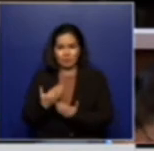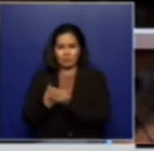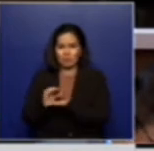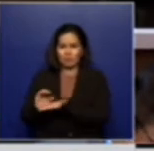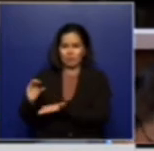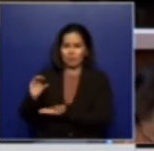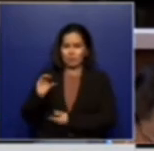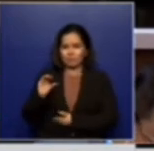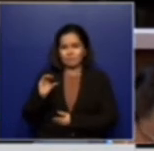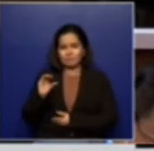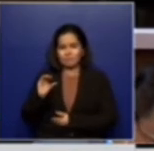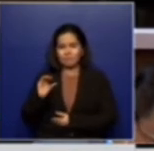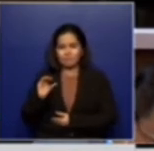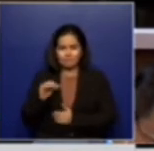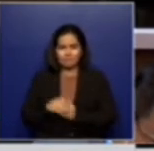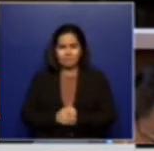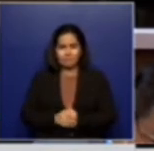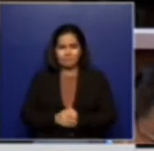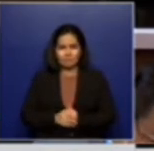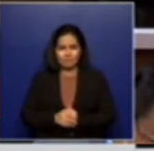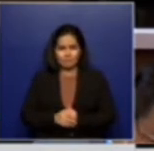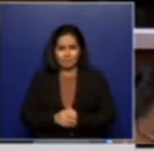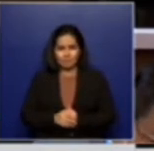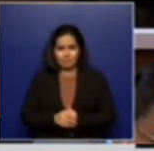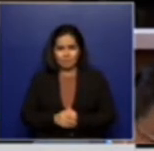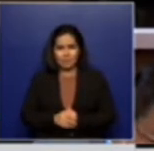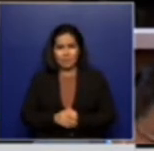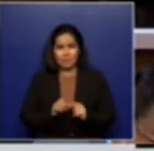ล้านคนเทียบกับพบประมาณทั้งประเทศ3.3